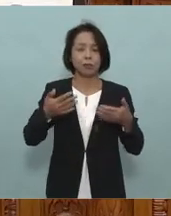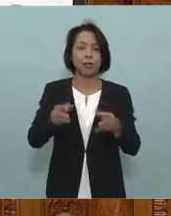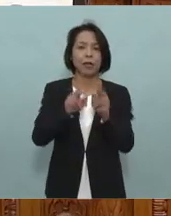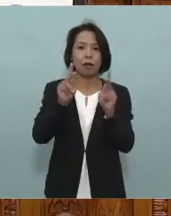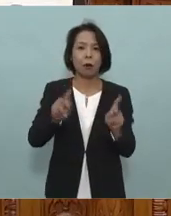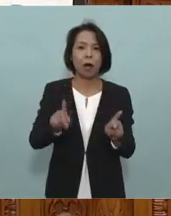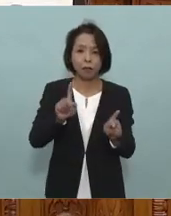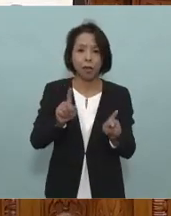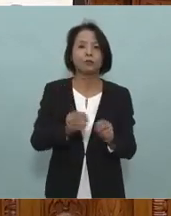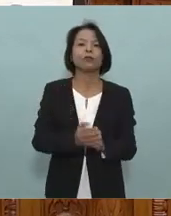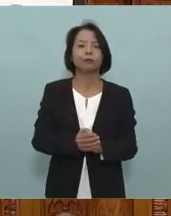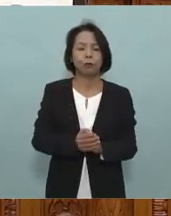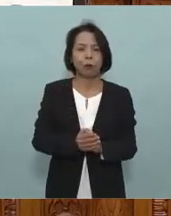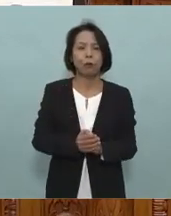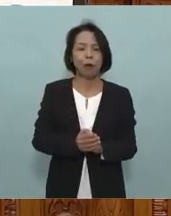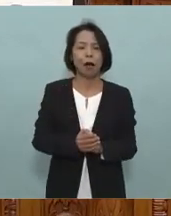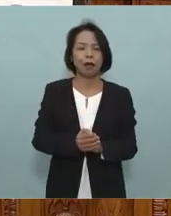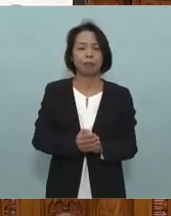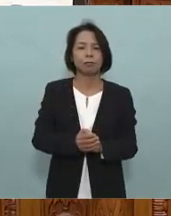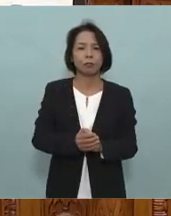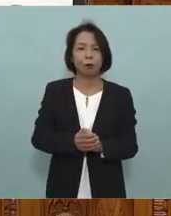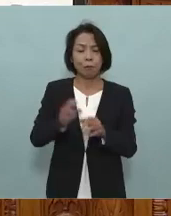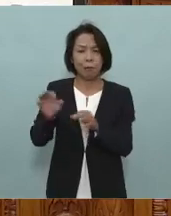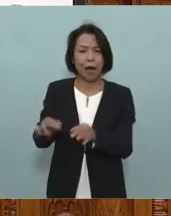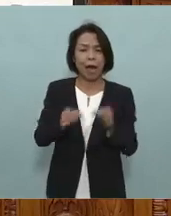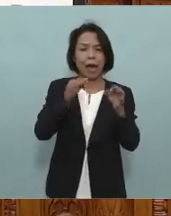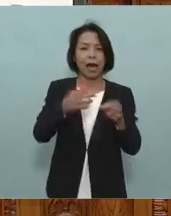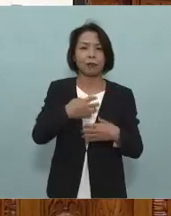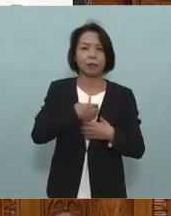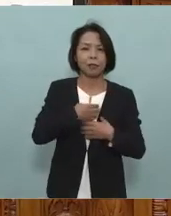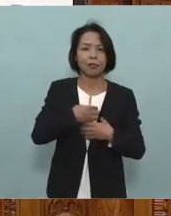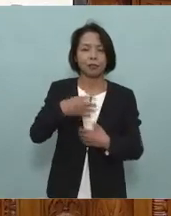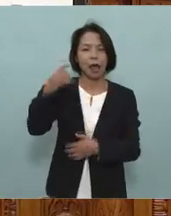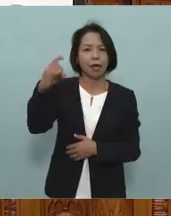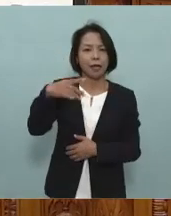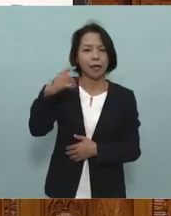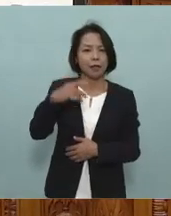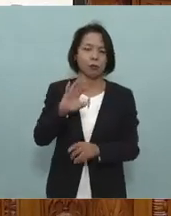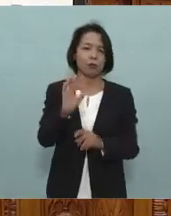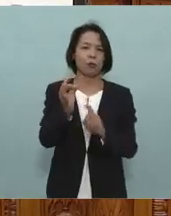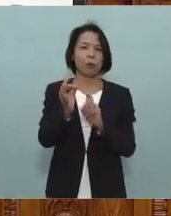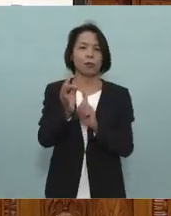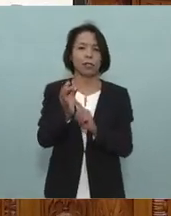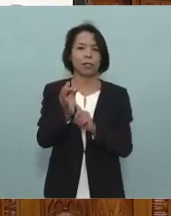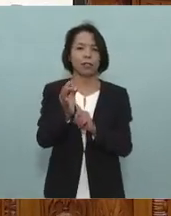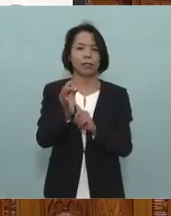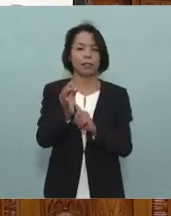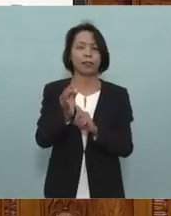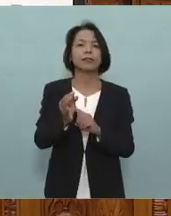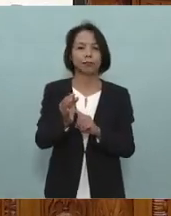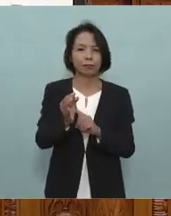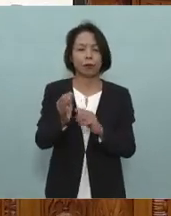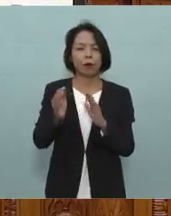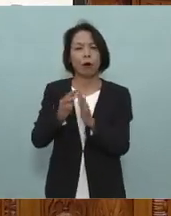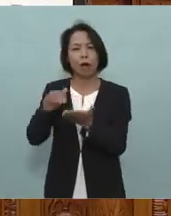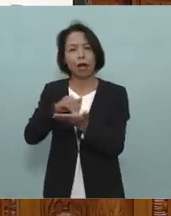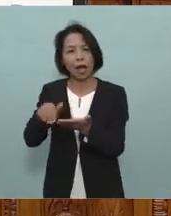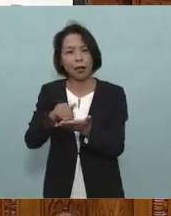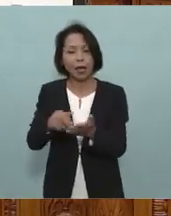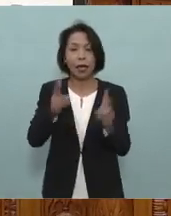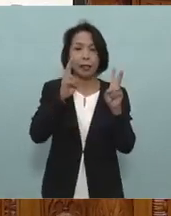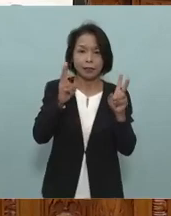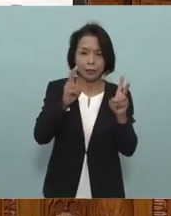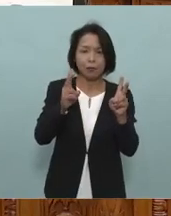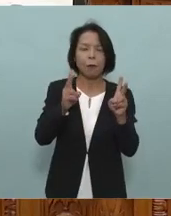は急激な値上がりのリスクがある電力料金です家計企業の